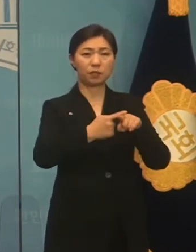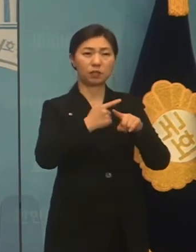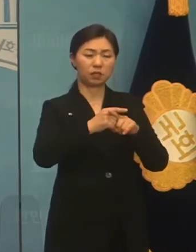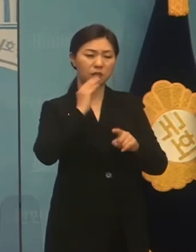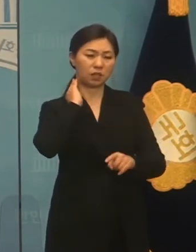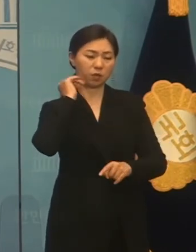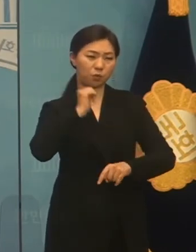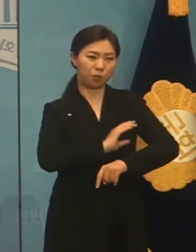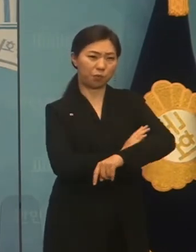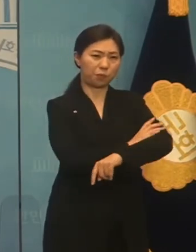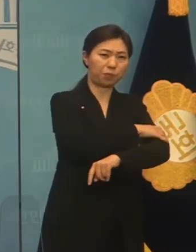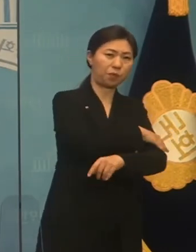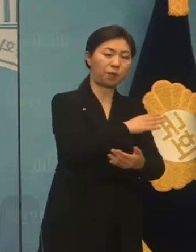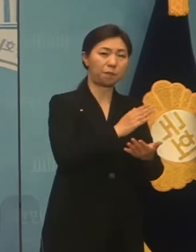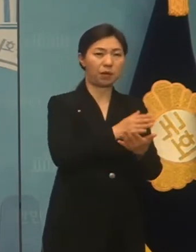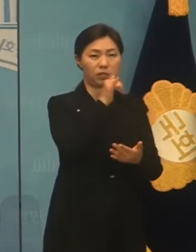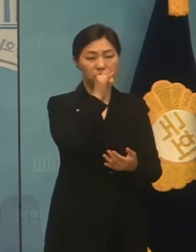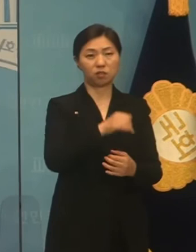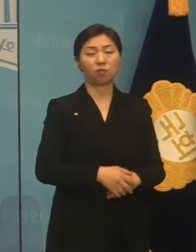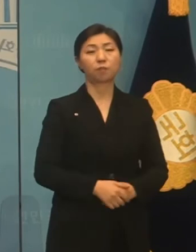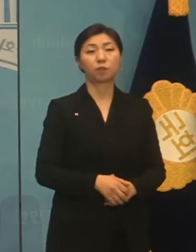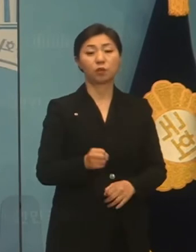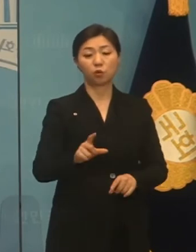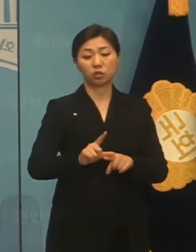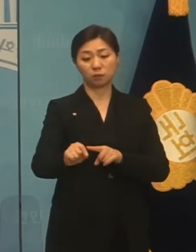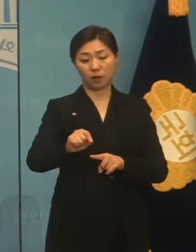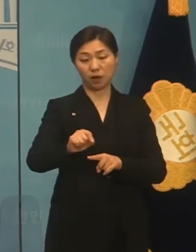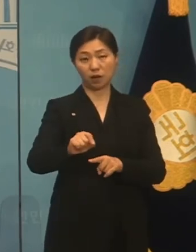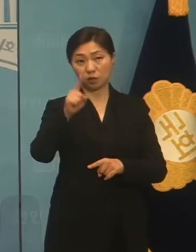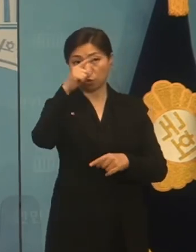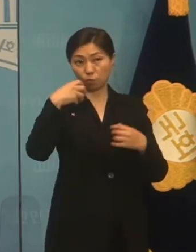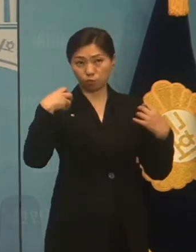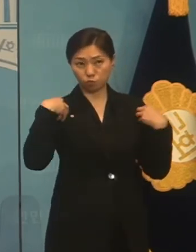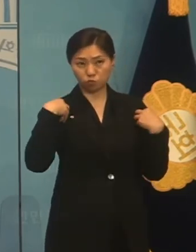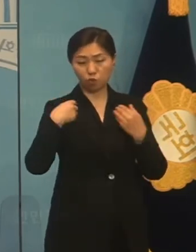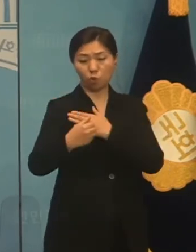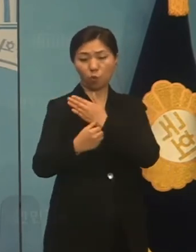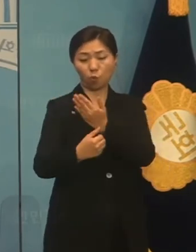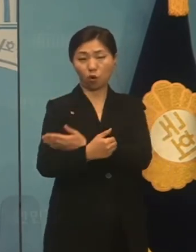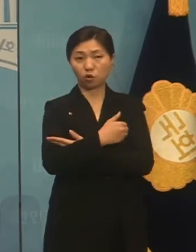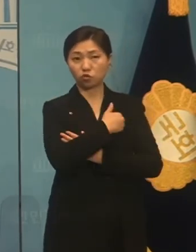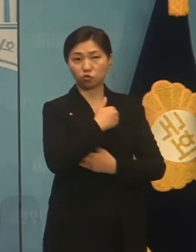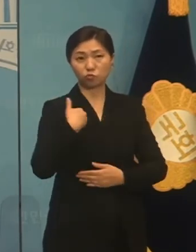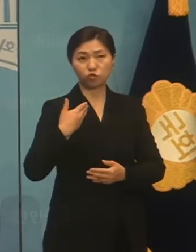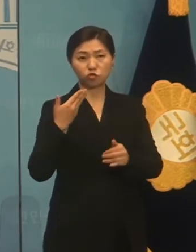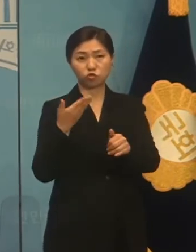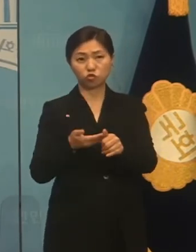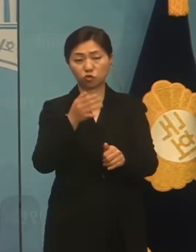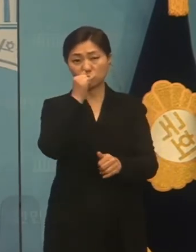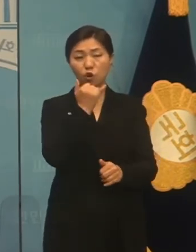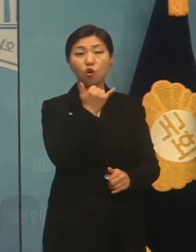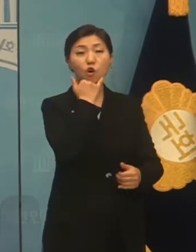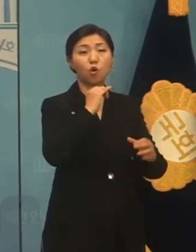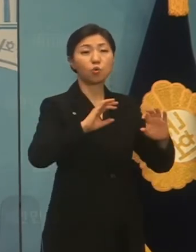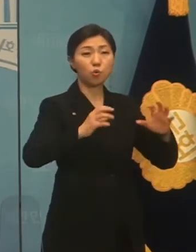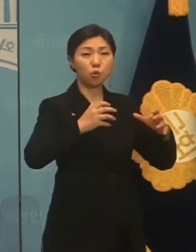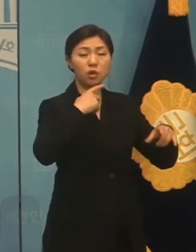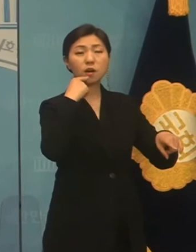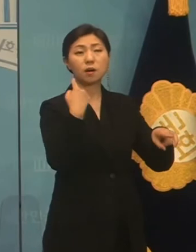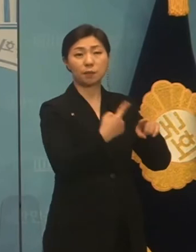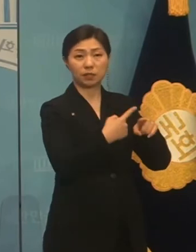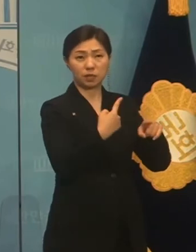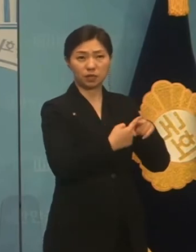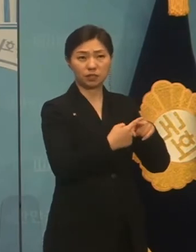지방 분권을 강화하여 독일의 주에 부응할 정도로